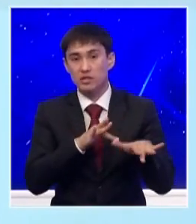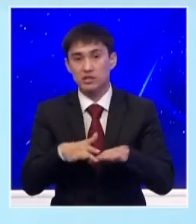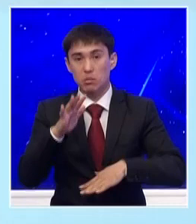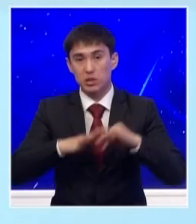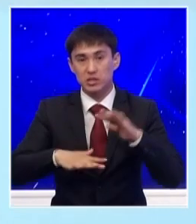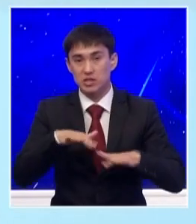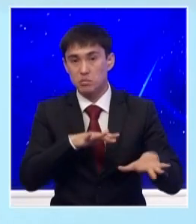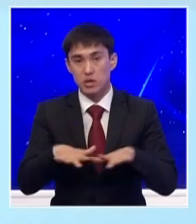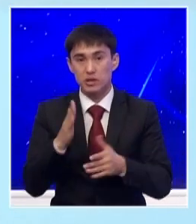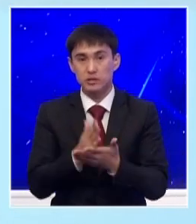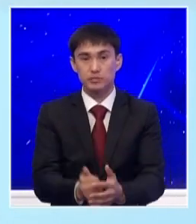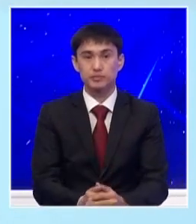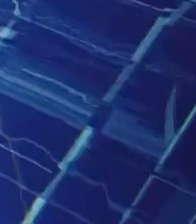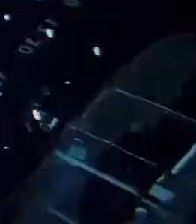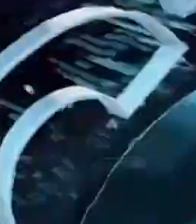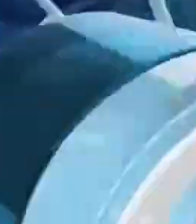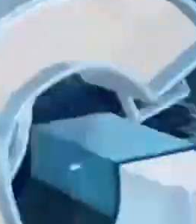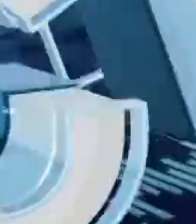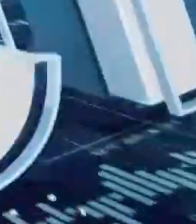практические меры.